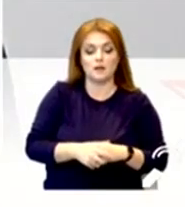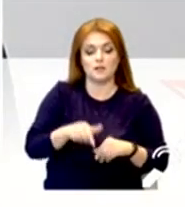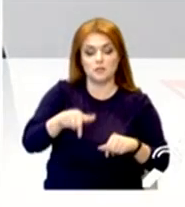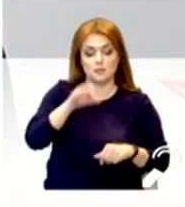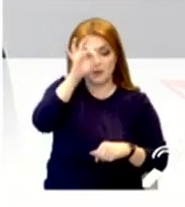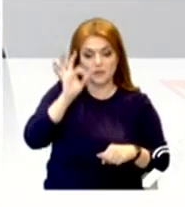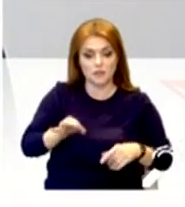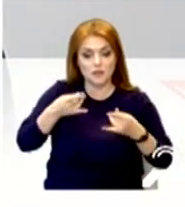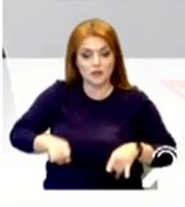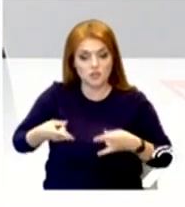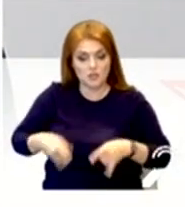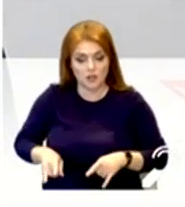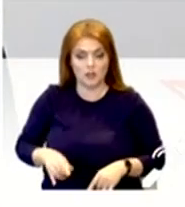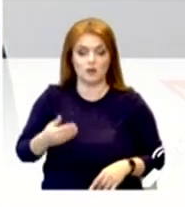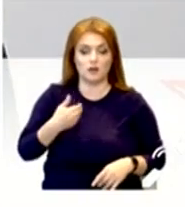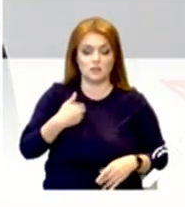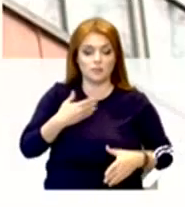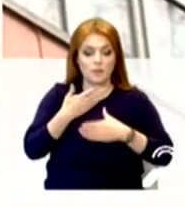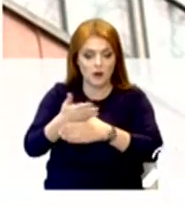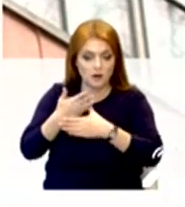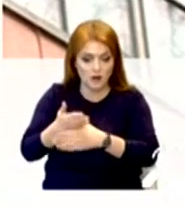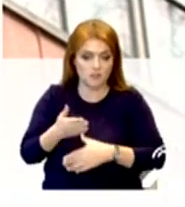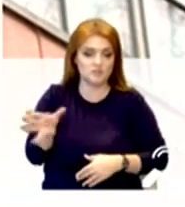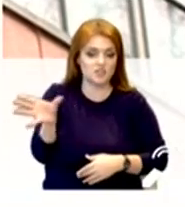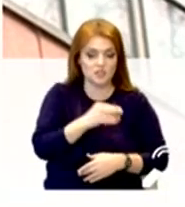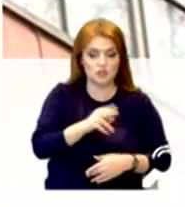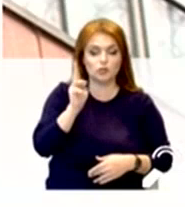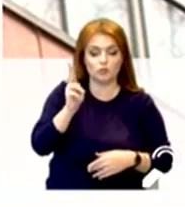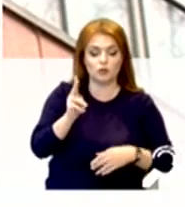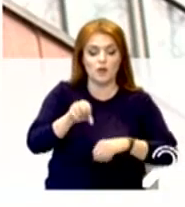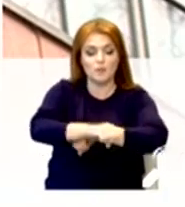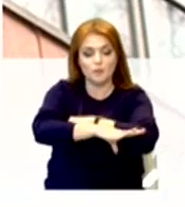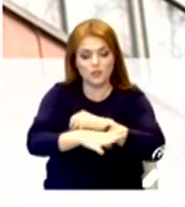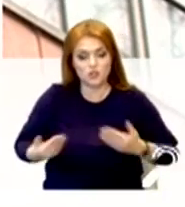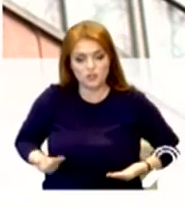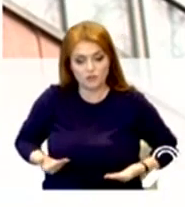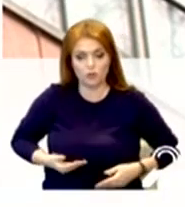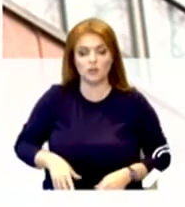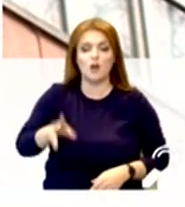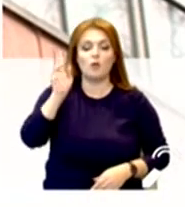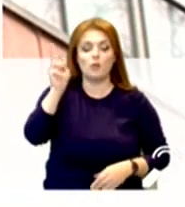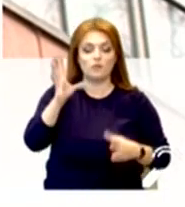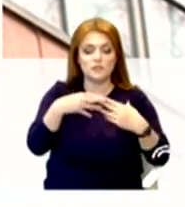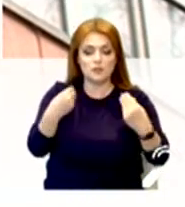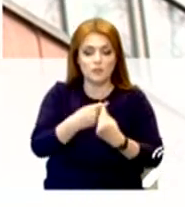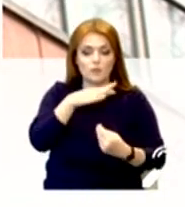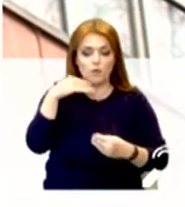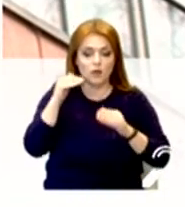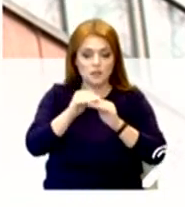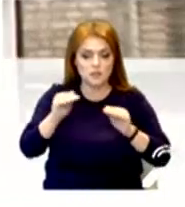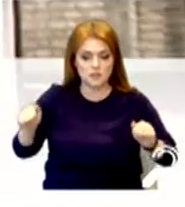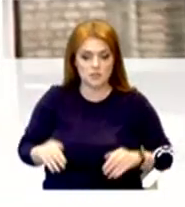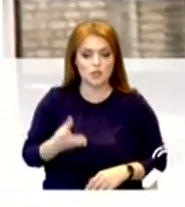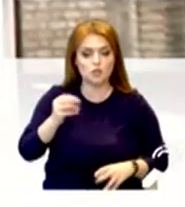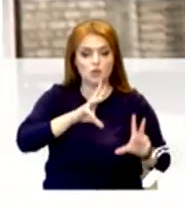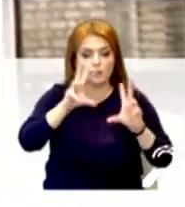copii. Totodată, candidatul își mai propune să susțină persoanele social vulnerabile din Chișinău prin diferite programe. Albu